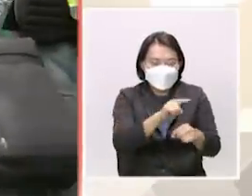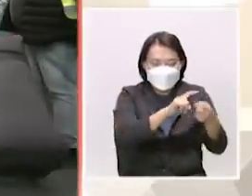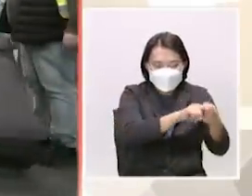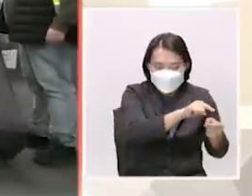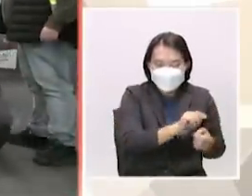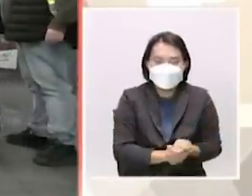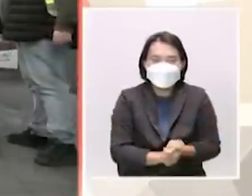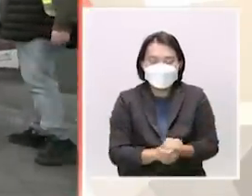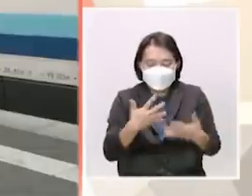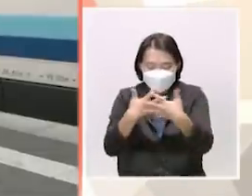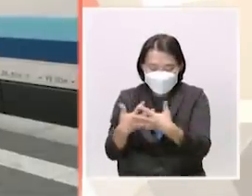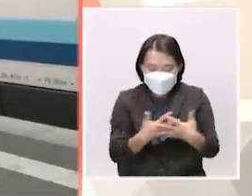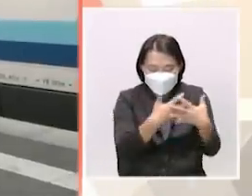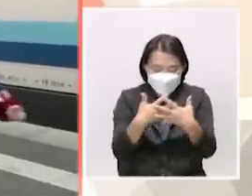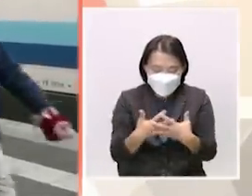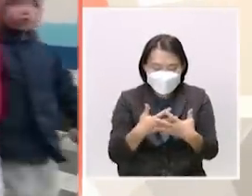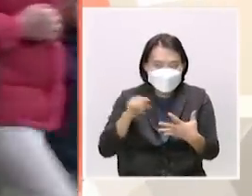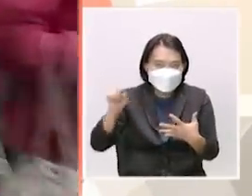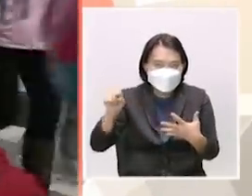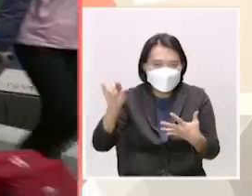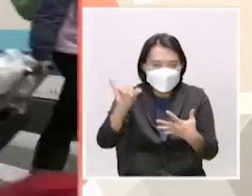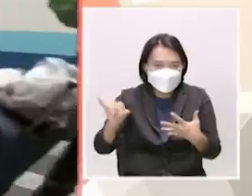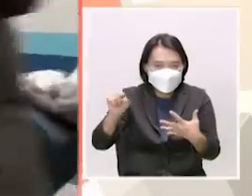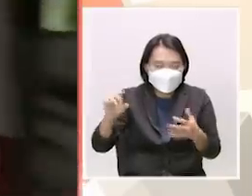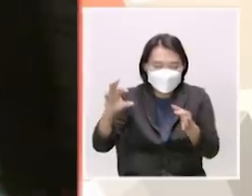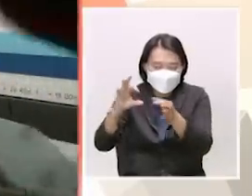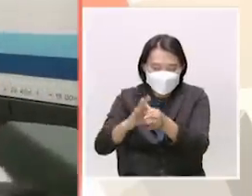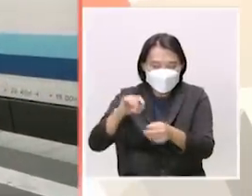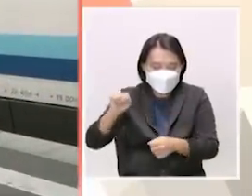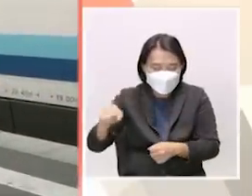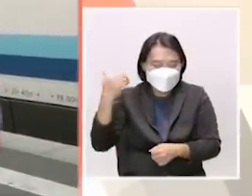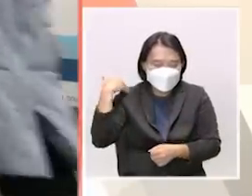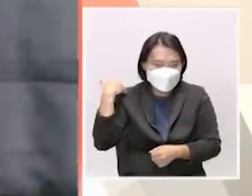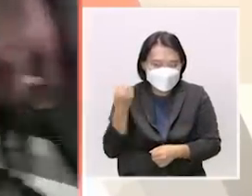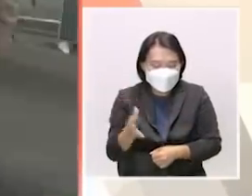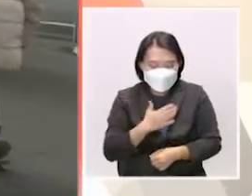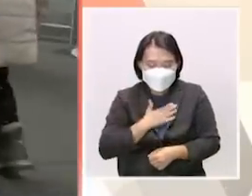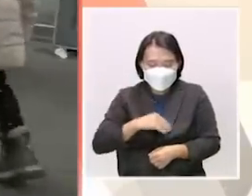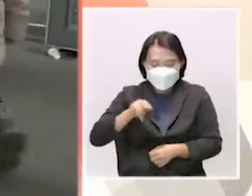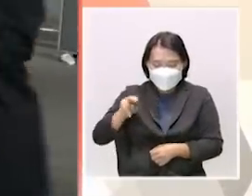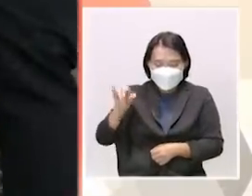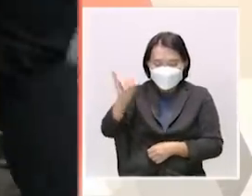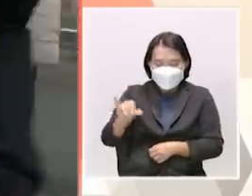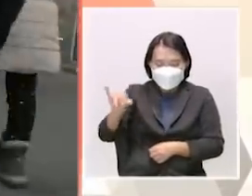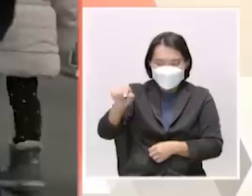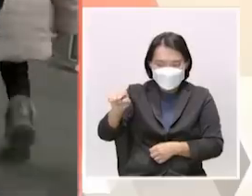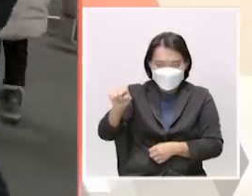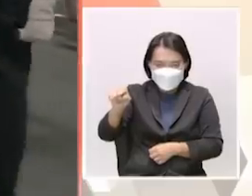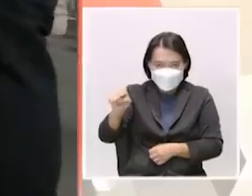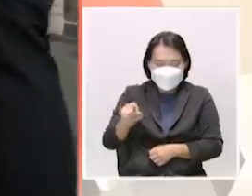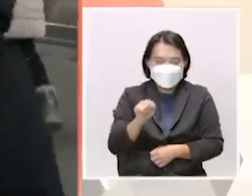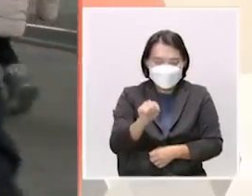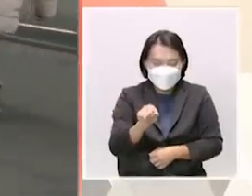สารเมริกานั้นก็จะมบทบาททั้ยรปมากขึ้นแต่ว่าผมกลงจบตามองอยู่วเขจะสามารถมบทบาทั้ยุโรป้เอเชีด้หอเปล่า